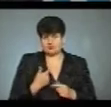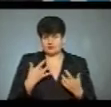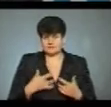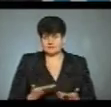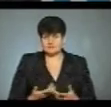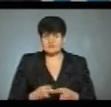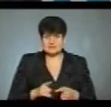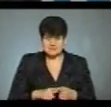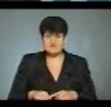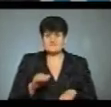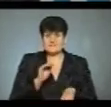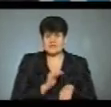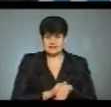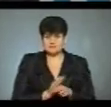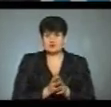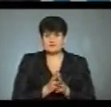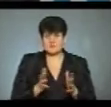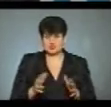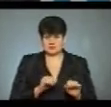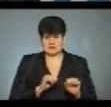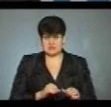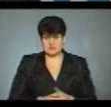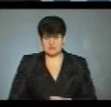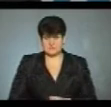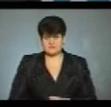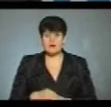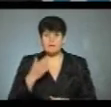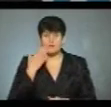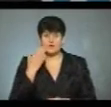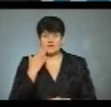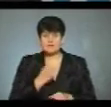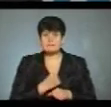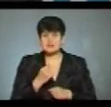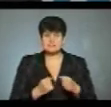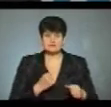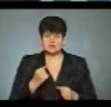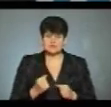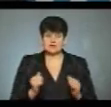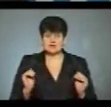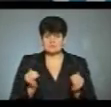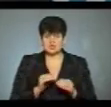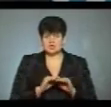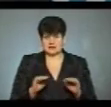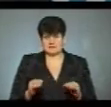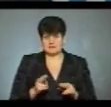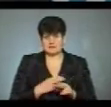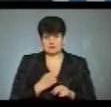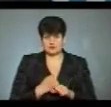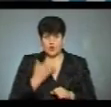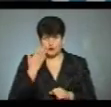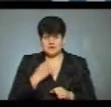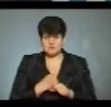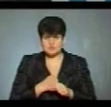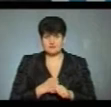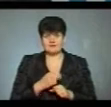насправді фактично збільшується захист, полегшить працевлаштування та знизить рівень безробіття. Коли я працював в Київській